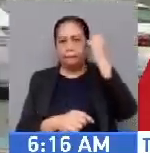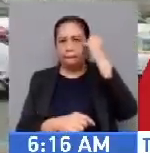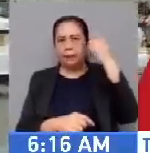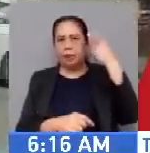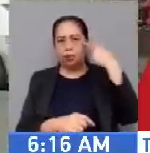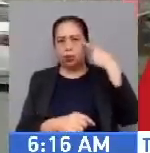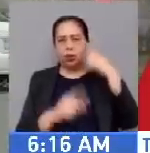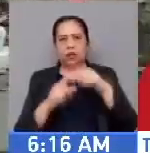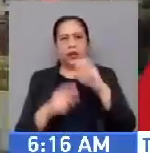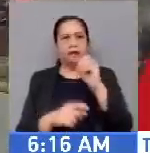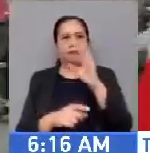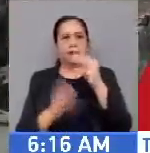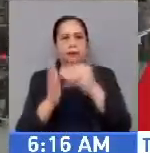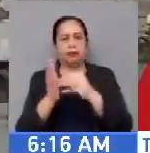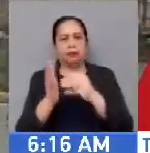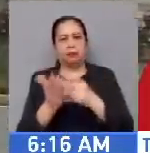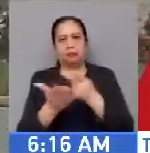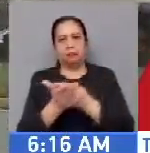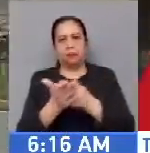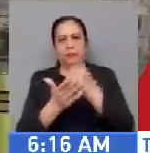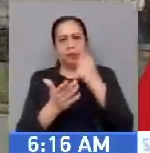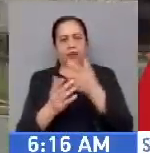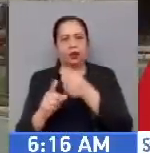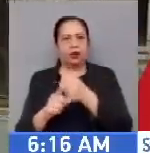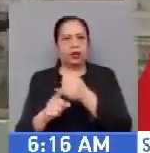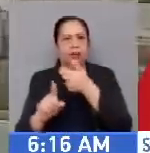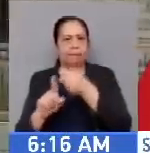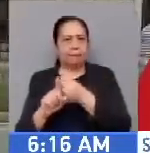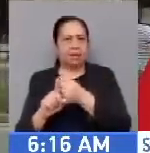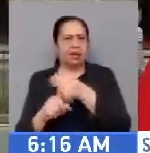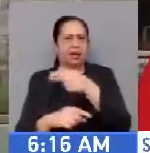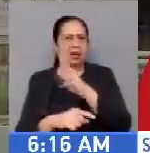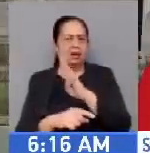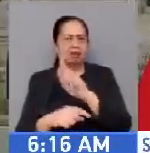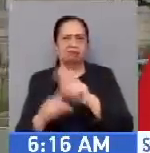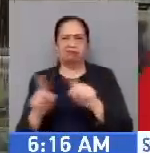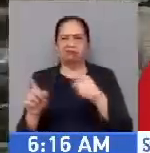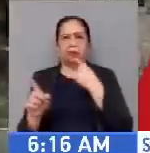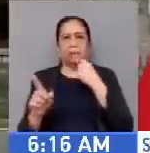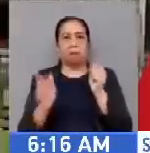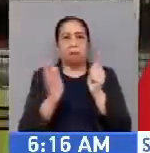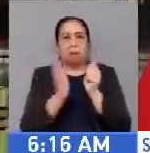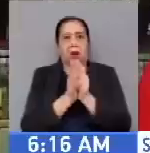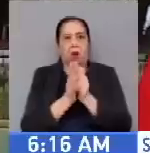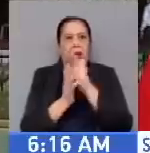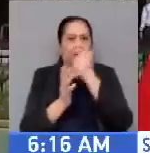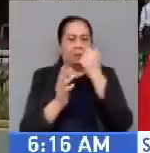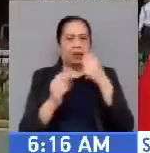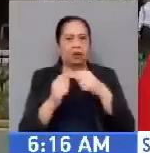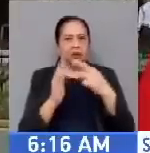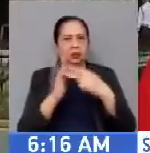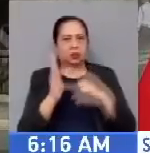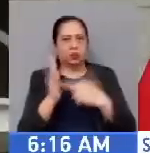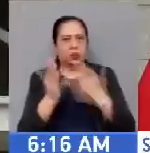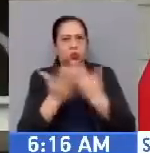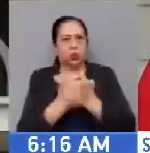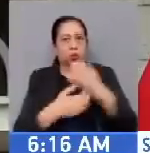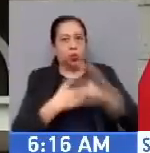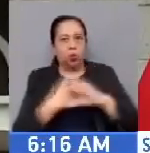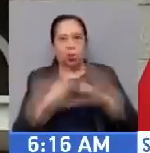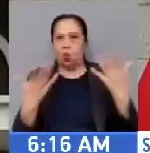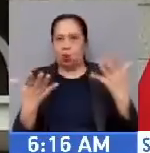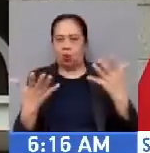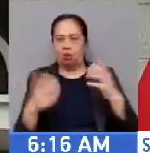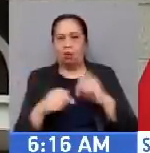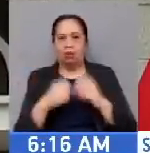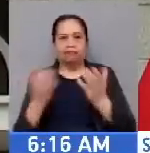million pesos para sa Impact Hub. Pero illegal daw ang paglalabas ng pera dahil walang resolusyon o kontrata rito. Nagsumite na ng